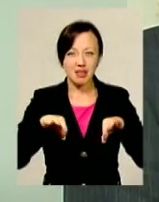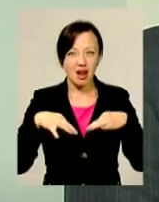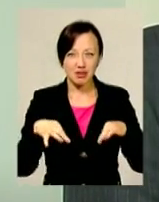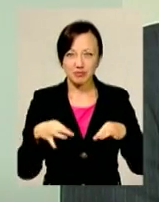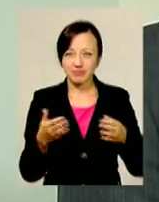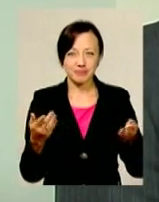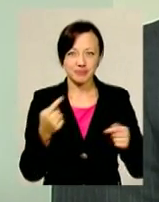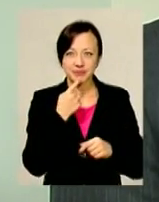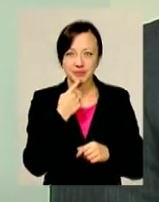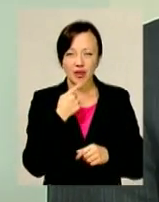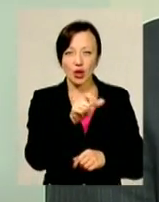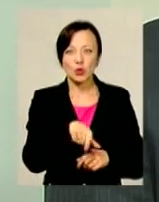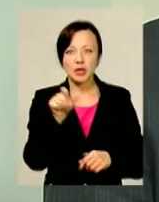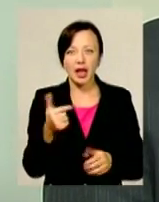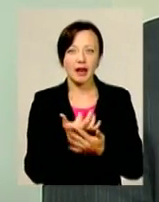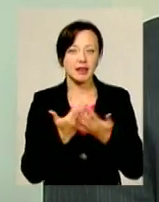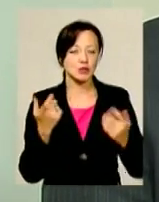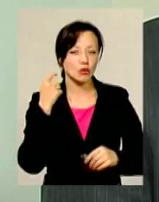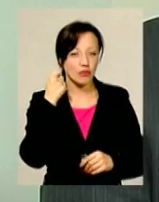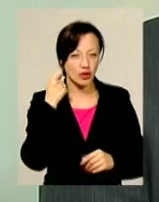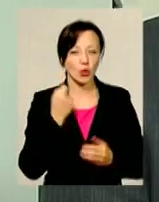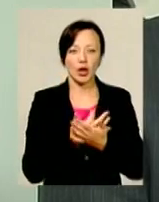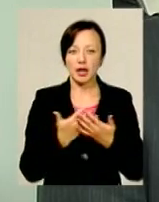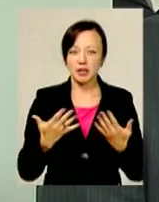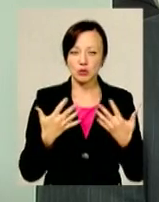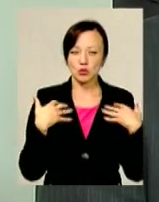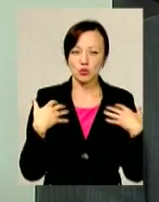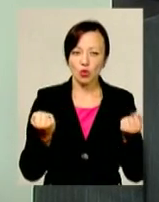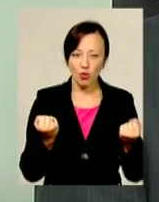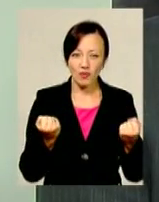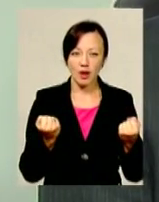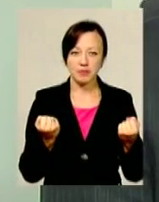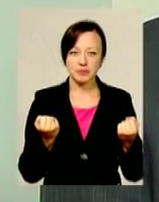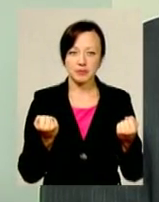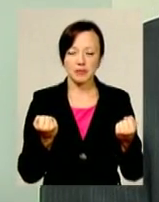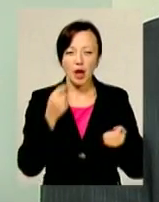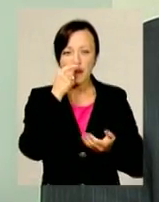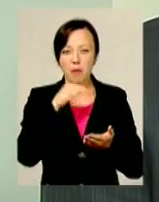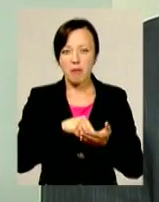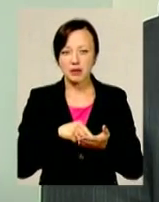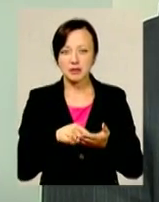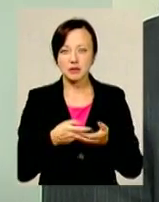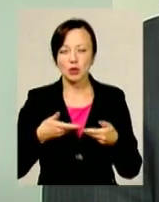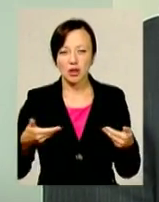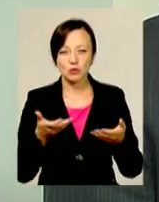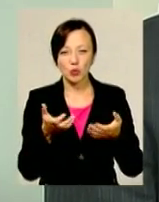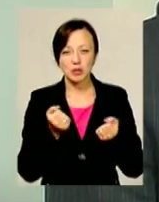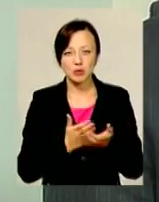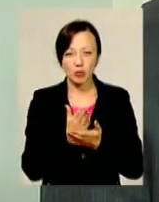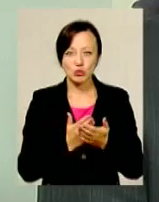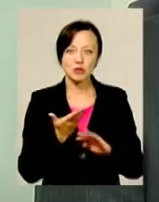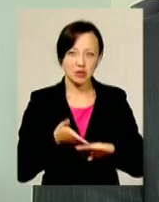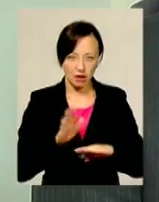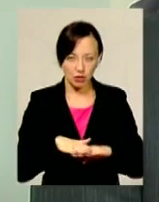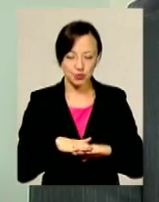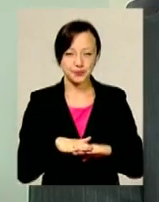дозволяє для людей різного віку і різного складу здоров'я яка, попасти до нас, для того, щоб отримати певну ту чи іншу